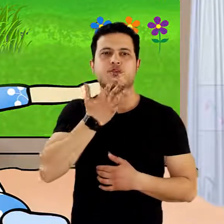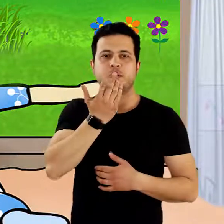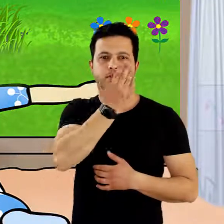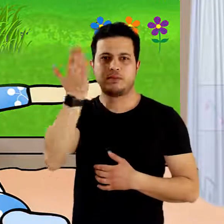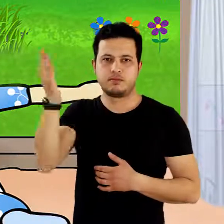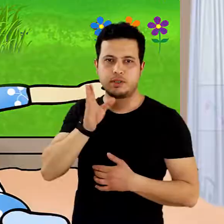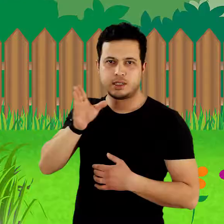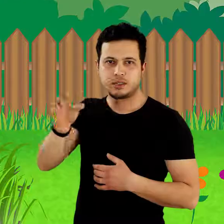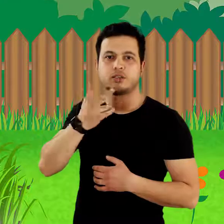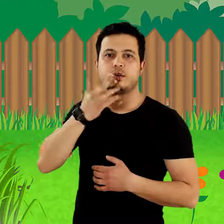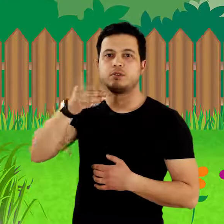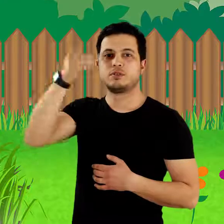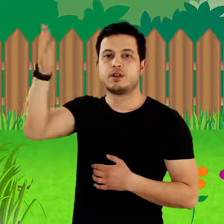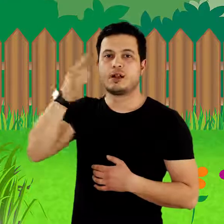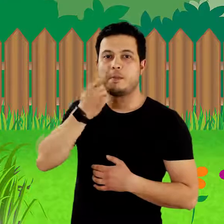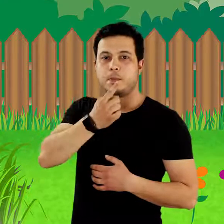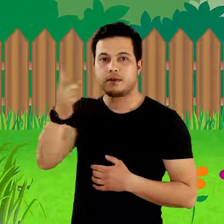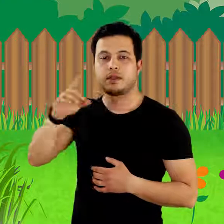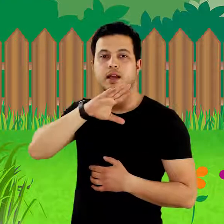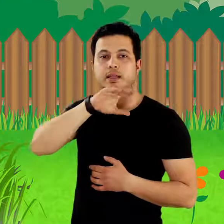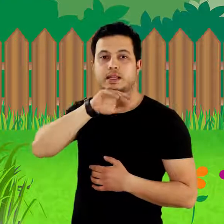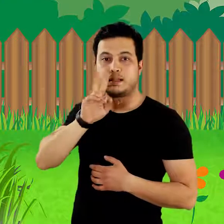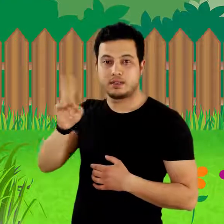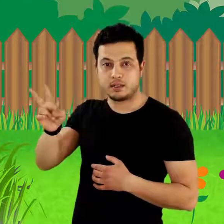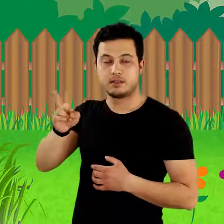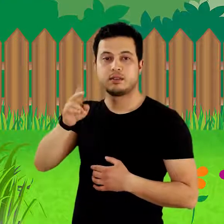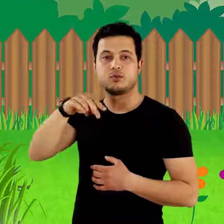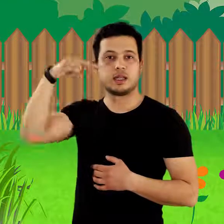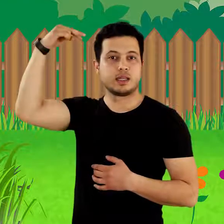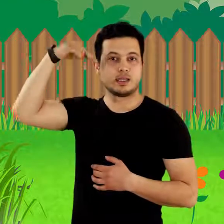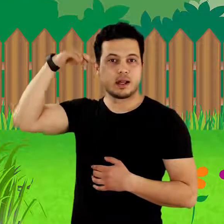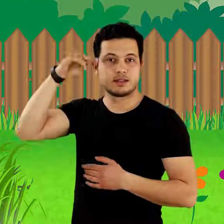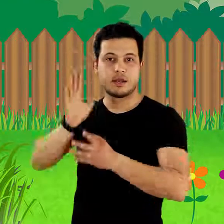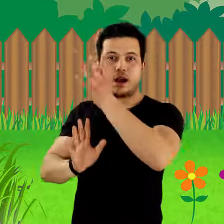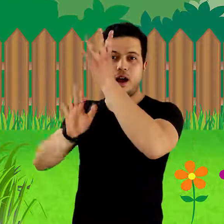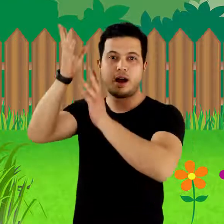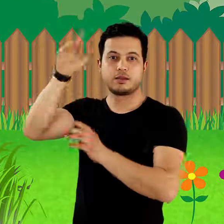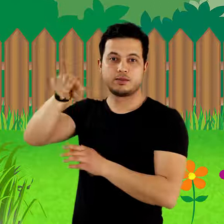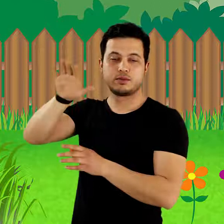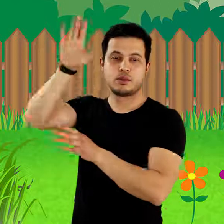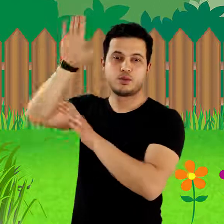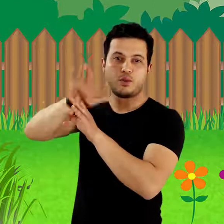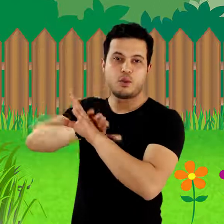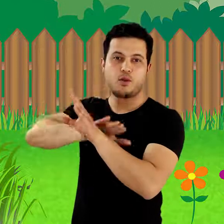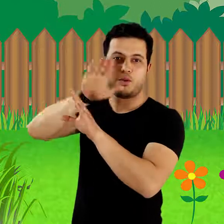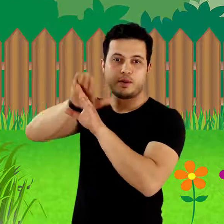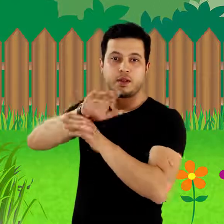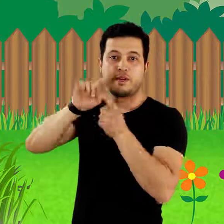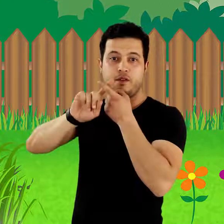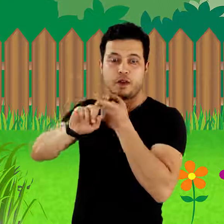Camdan dışarıya baktığında dedesinin kiraz ağacının gövdesini okşadığını ve onunla konuştuğunu